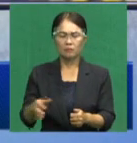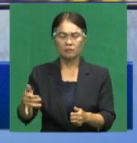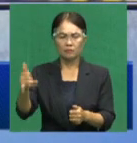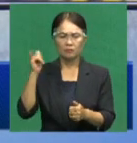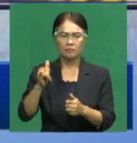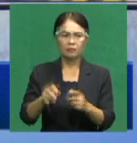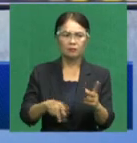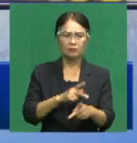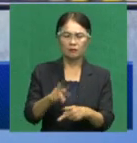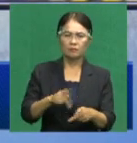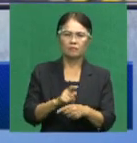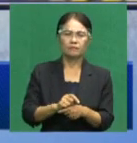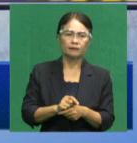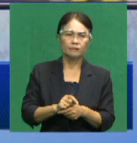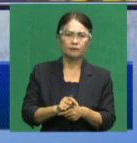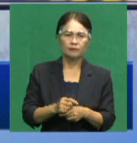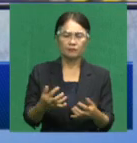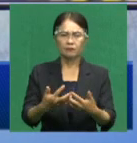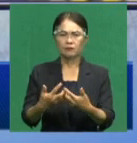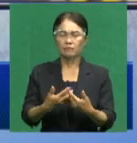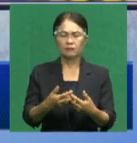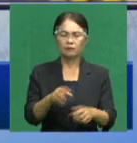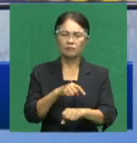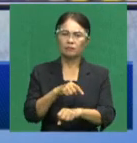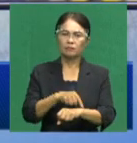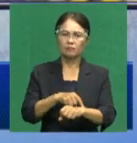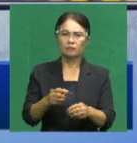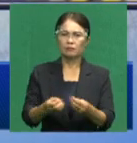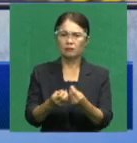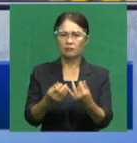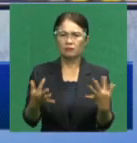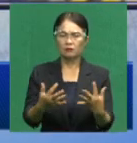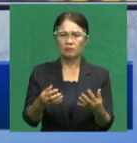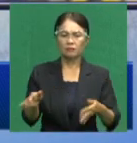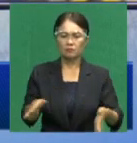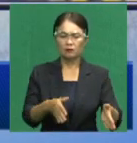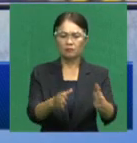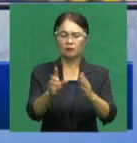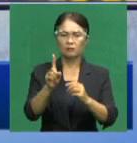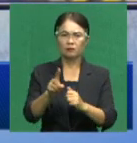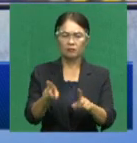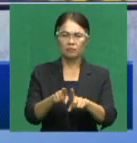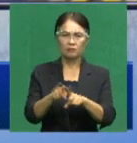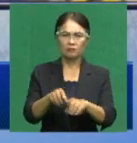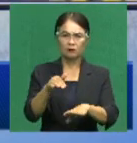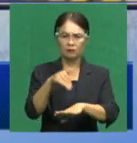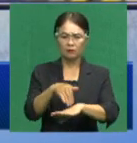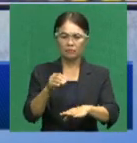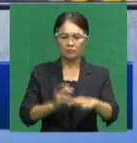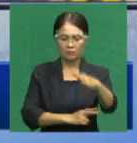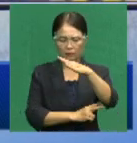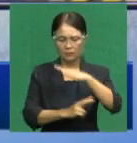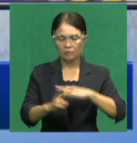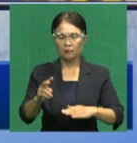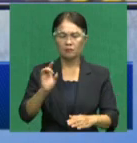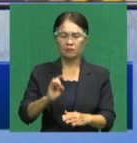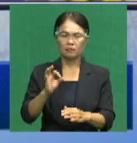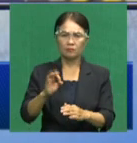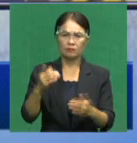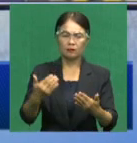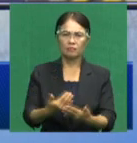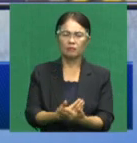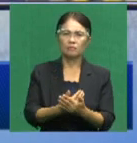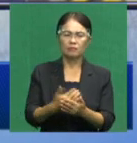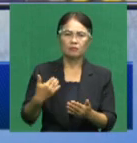ញនេះគឺប្រជាពលរដ្ឋស្ទះរាប់ម៉ោងនៅកំណត់ផ្លូវជាតិលេខ1ក៏ដូចជានៅលើស្ពានព្រះមនីវងថ្មីនេះ